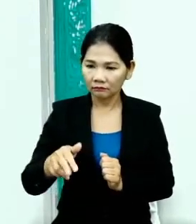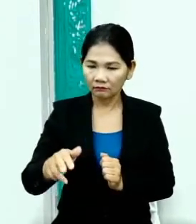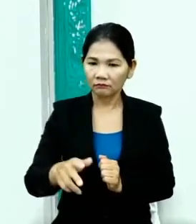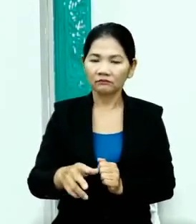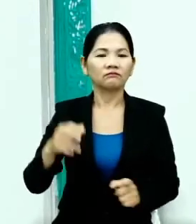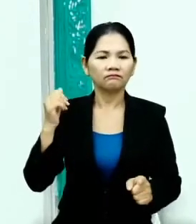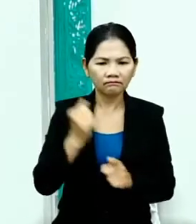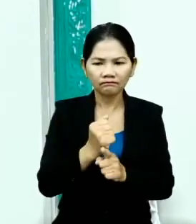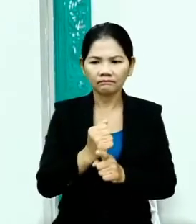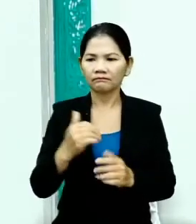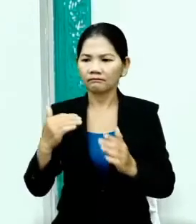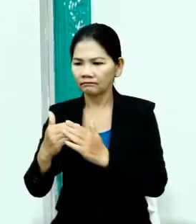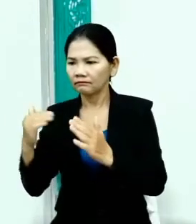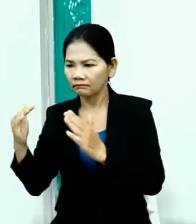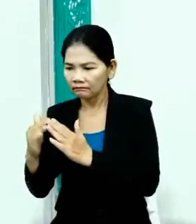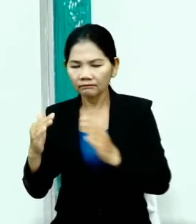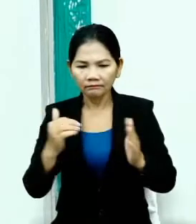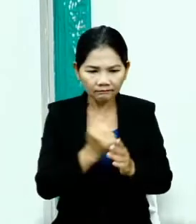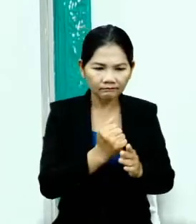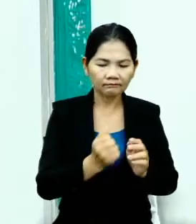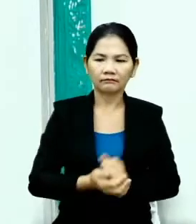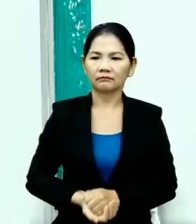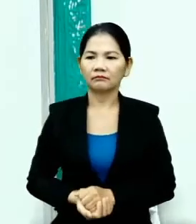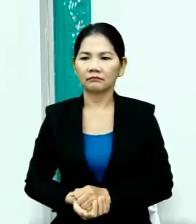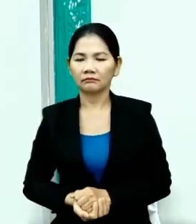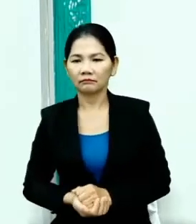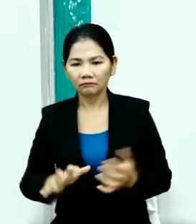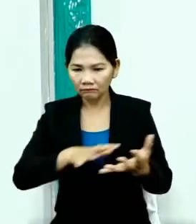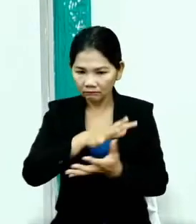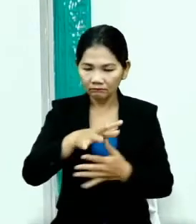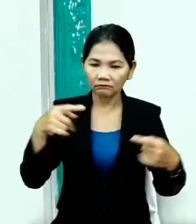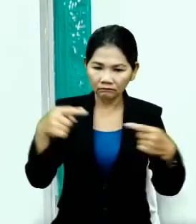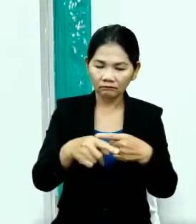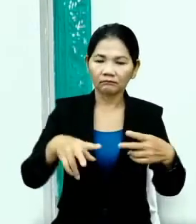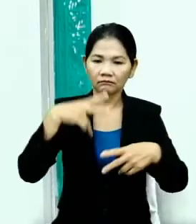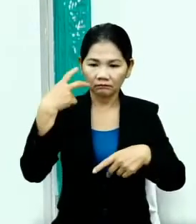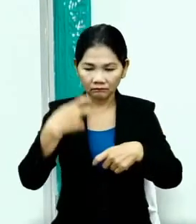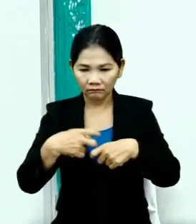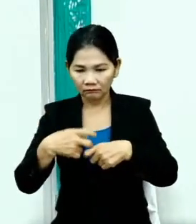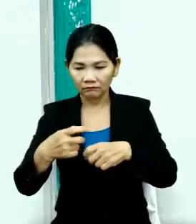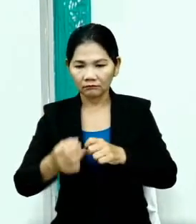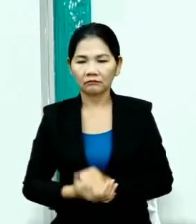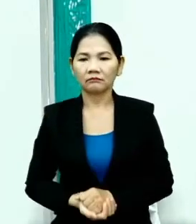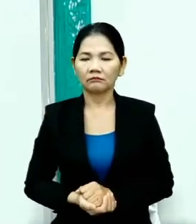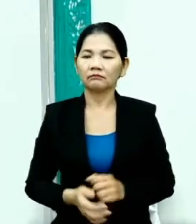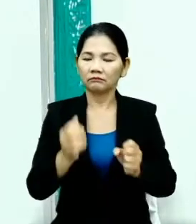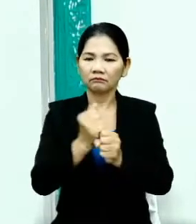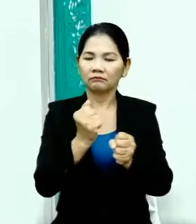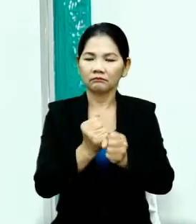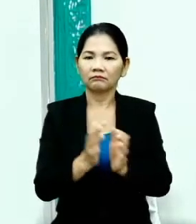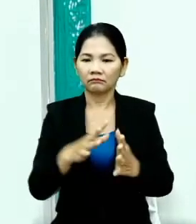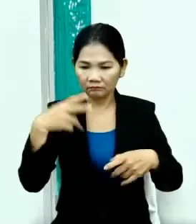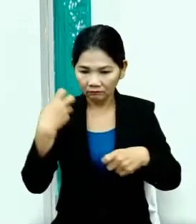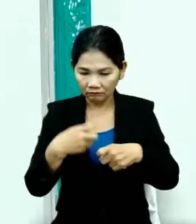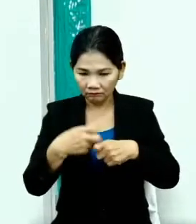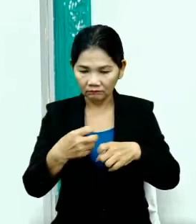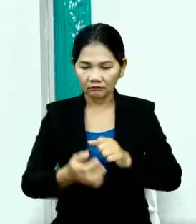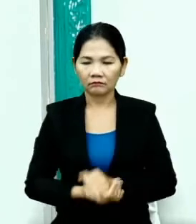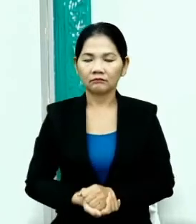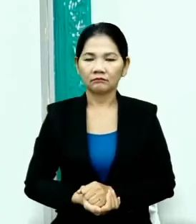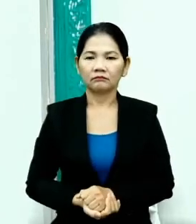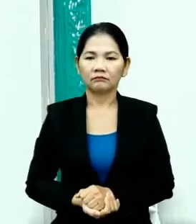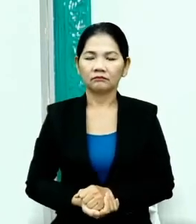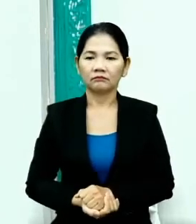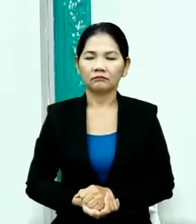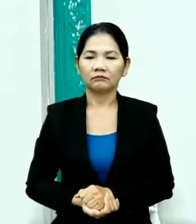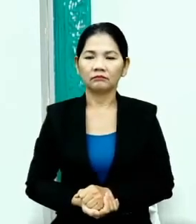lồng khan này chật khang, chả bằng co chùm lúa pa nhà ha. Thôi vậy mua ở bên bánh hạt đó kì. Đó anh